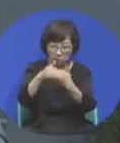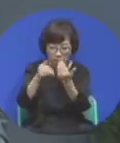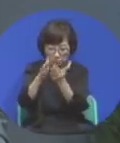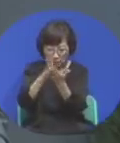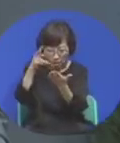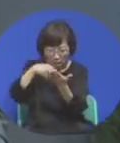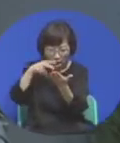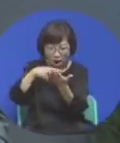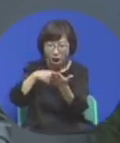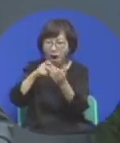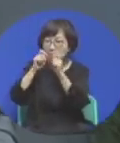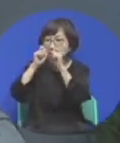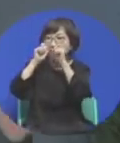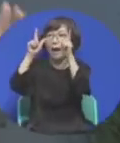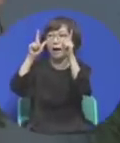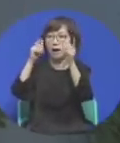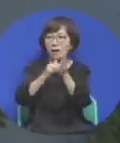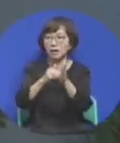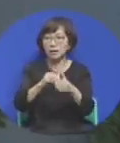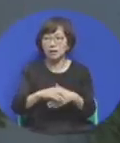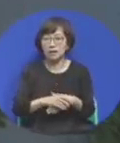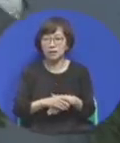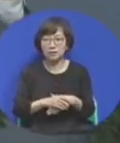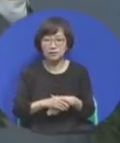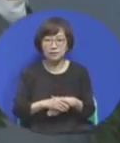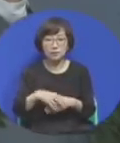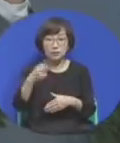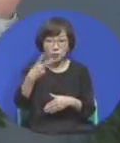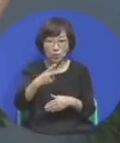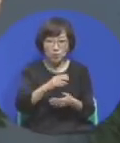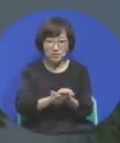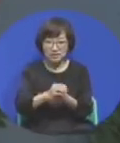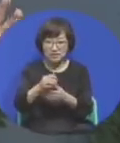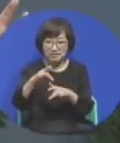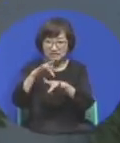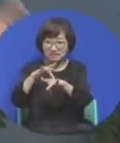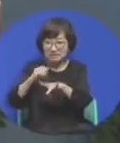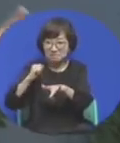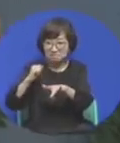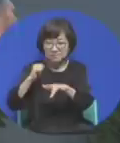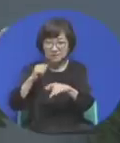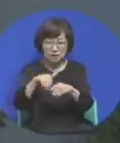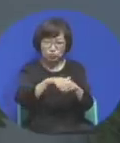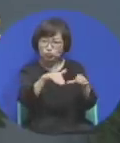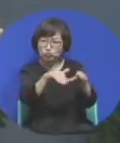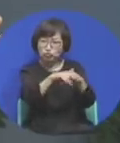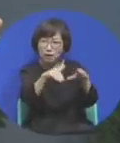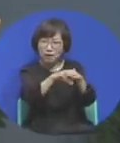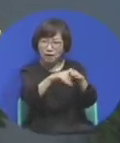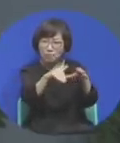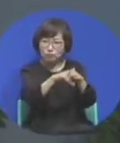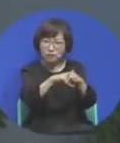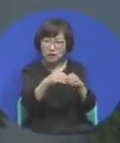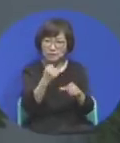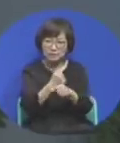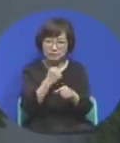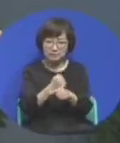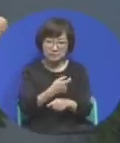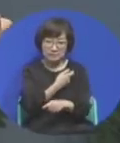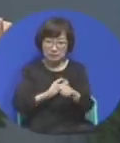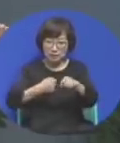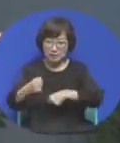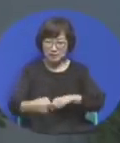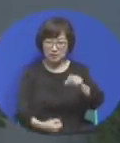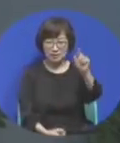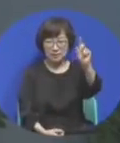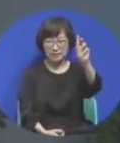6, and 11. 그리고 그게 어마어마한 문화가 돼서 우리의 미래를 책임진다고 하는 사도행 13, 16,